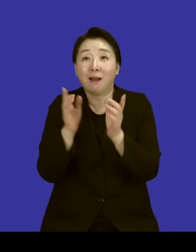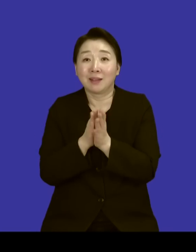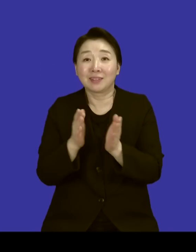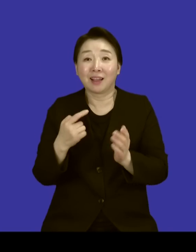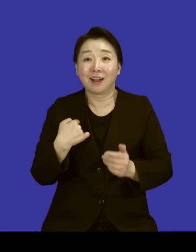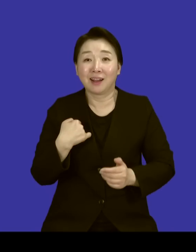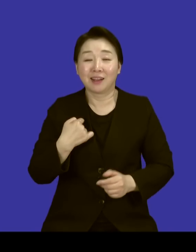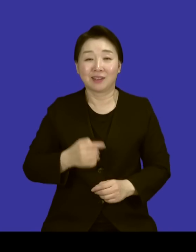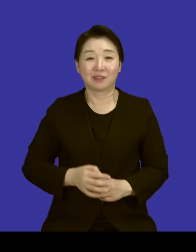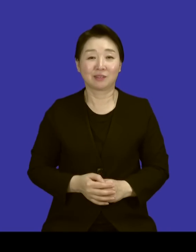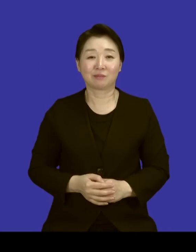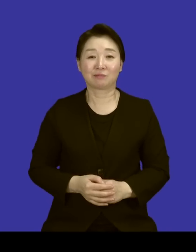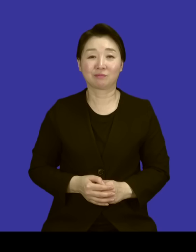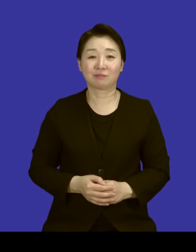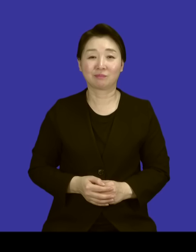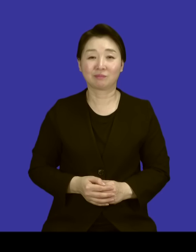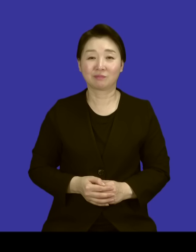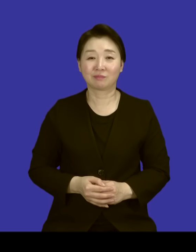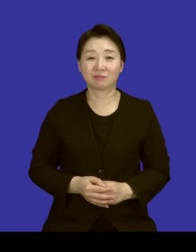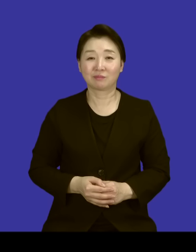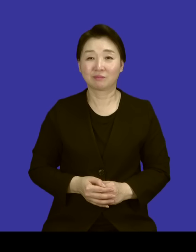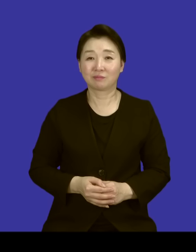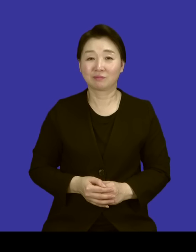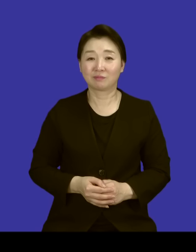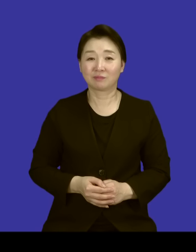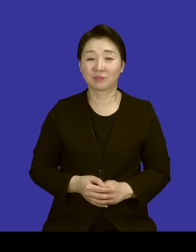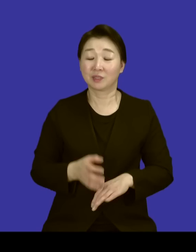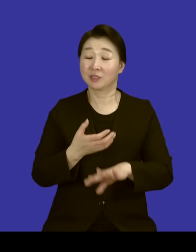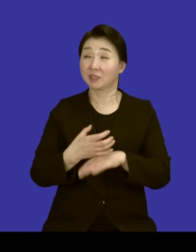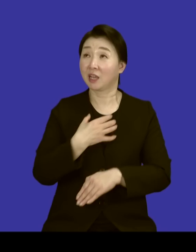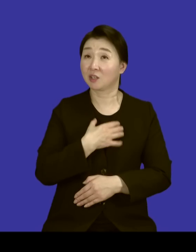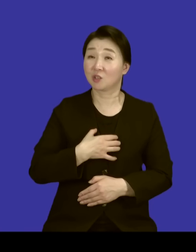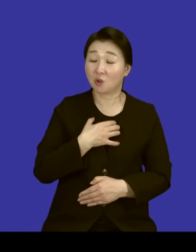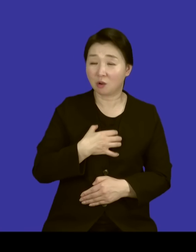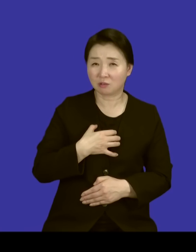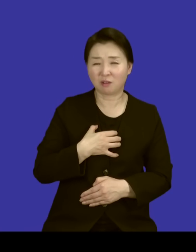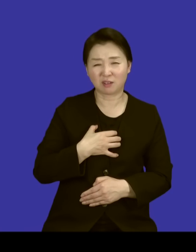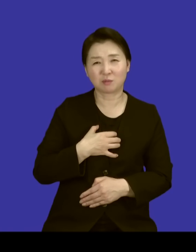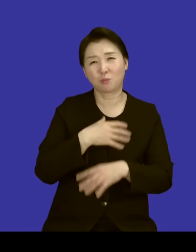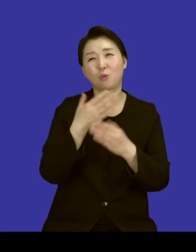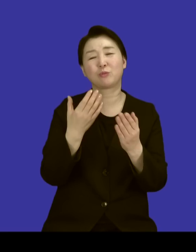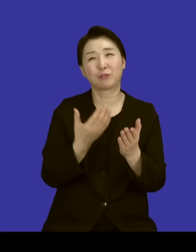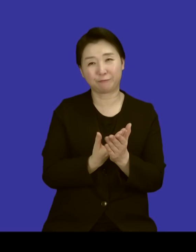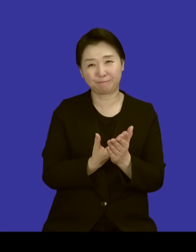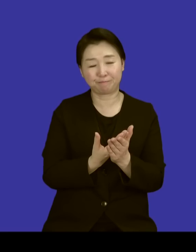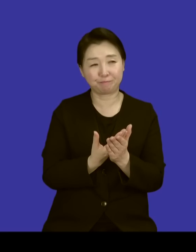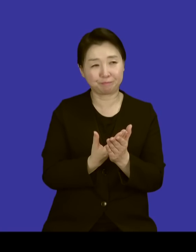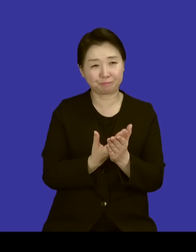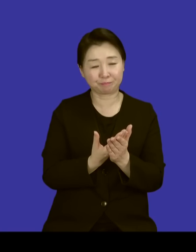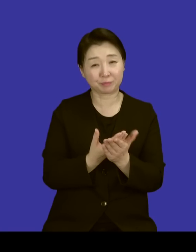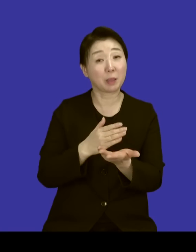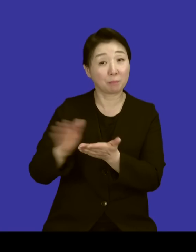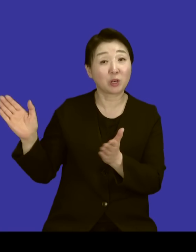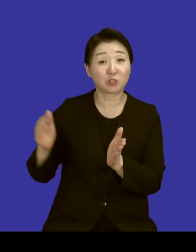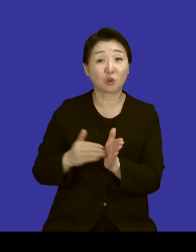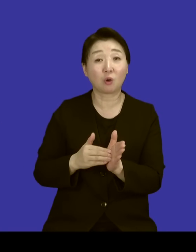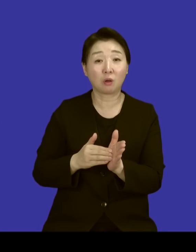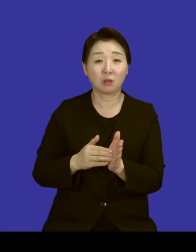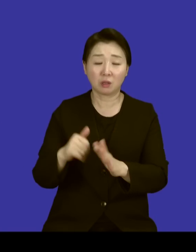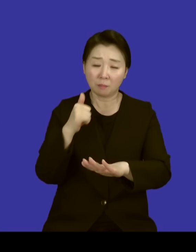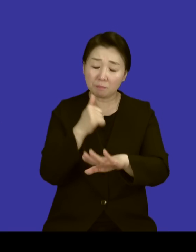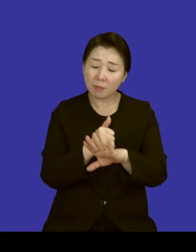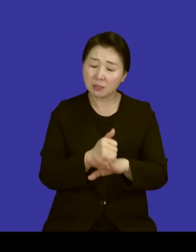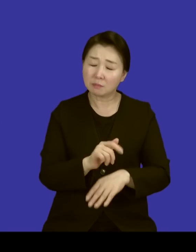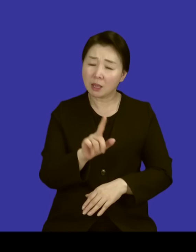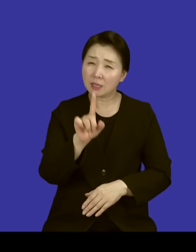염려가 네. 생기는데 예. 그 다른 걱정 염려는 제가 다 이렇게 물리쳤어요. 네. 물리쳤는데 마지막에